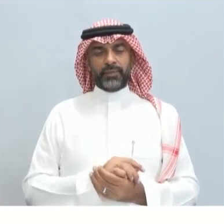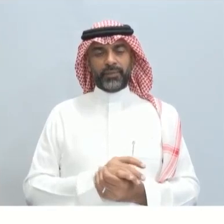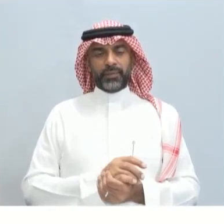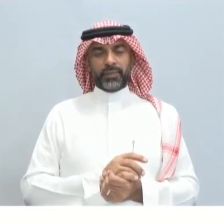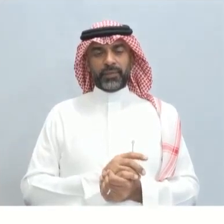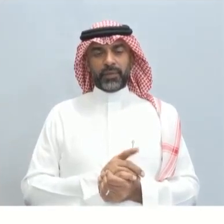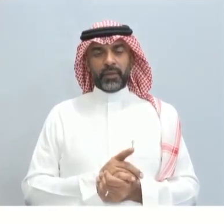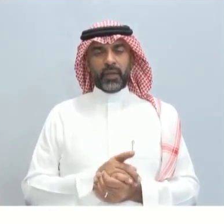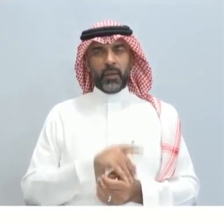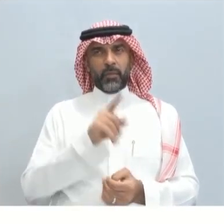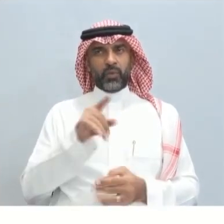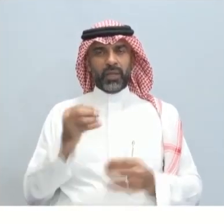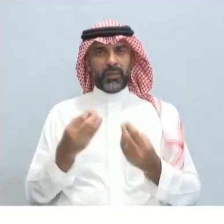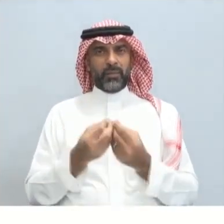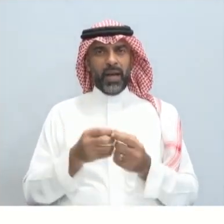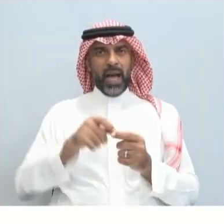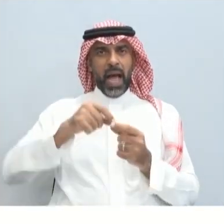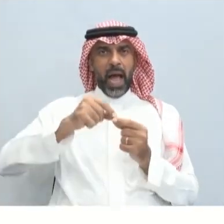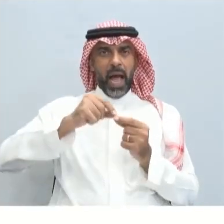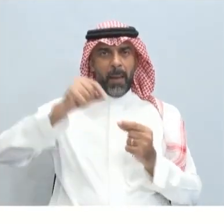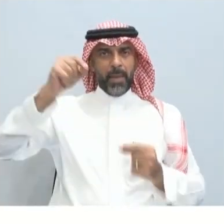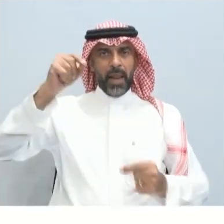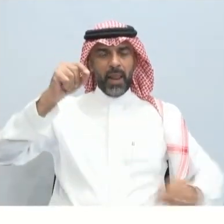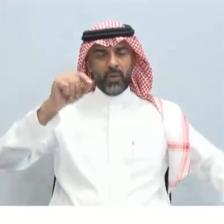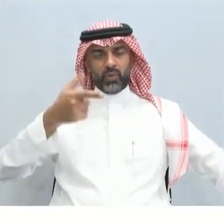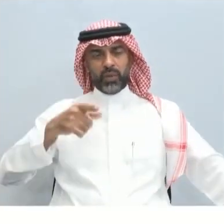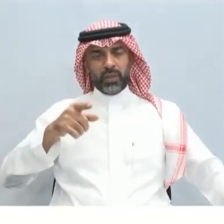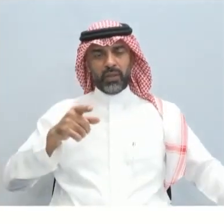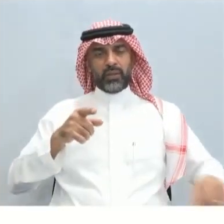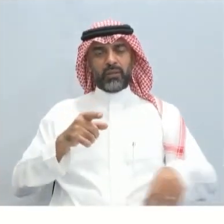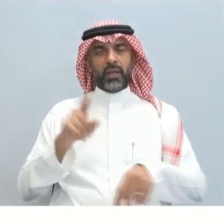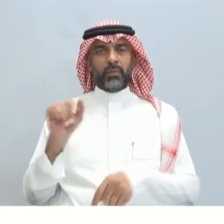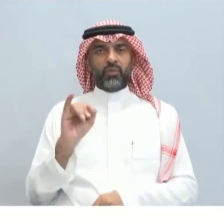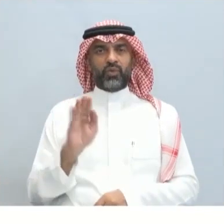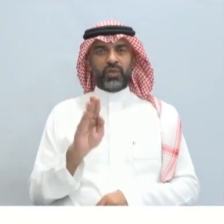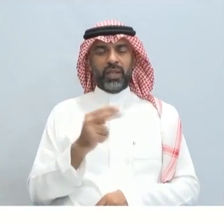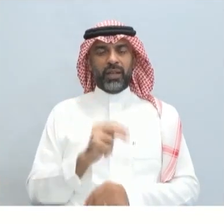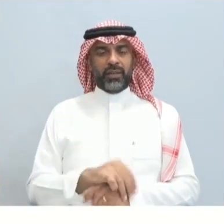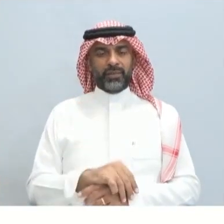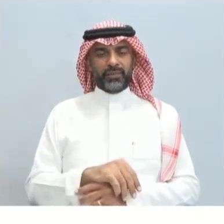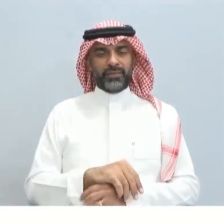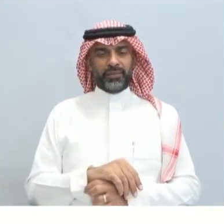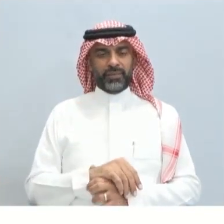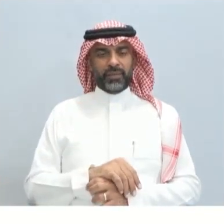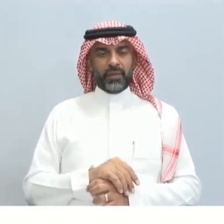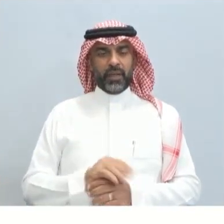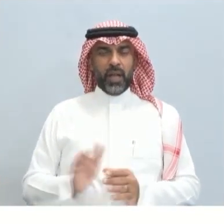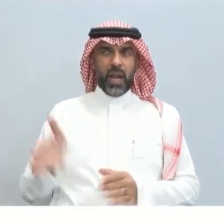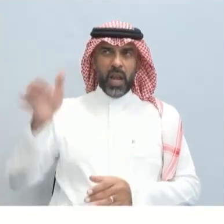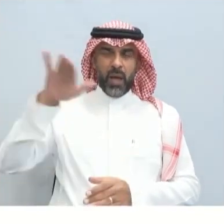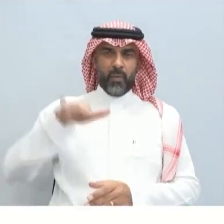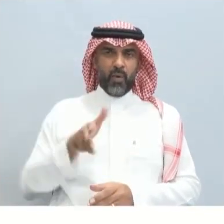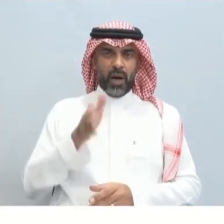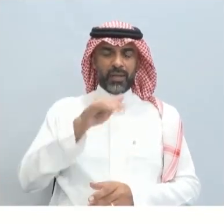حبل هي موجات طوليه نعم هي موجات مستعرضه الامواج العميقه تحت سطح